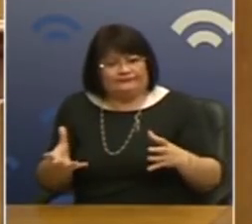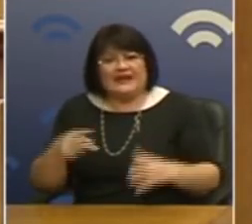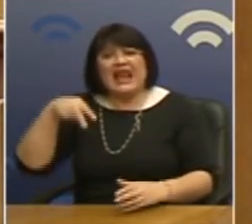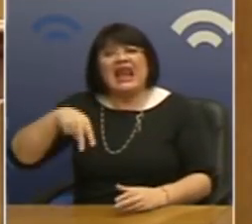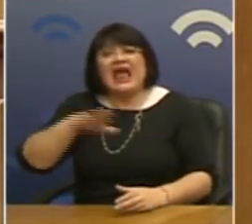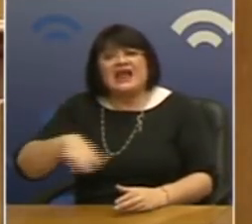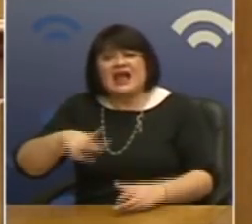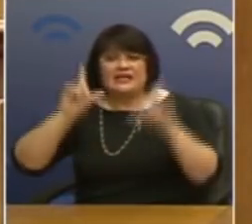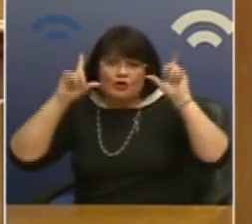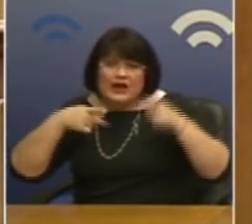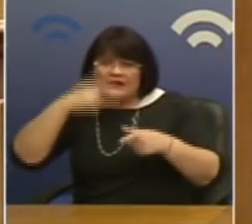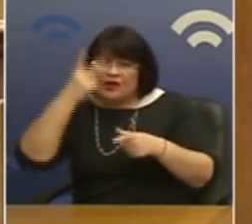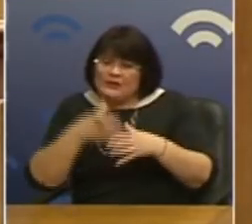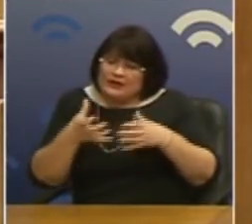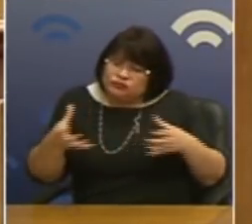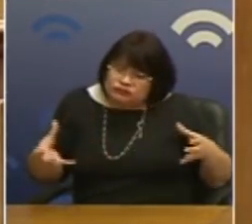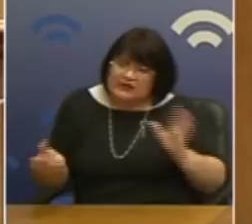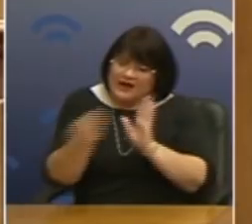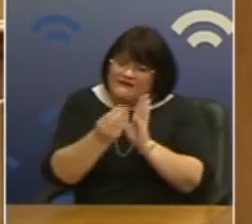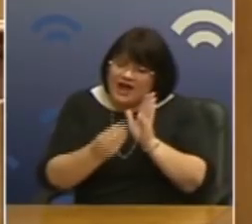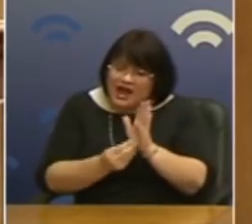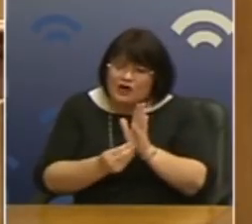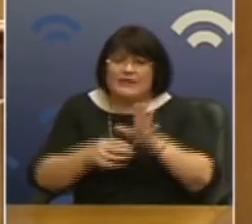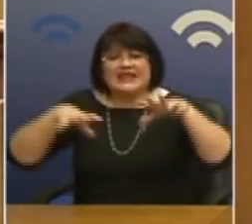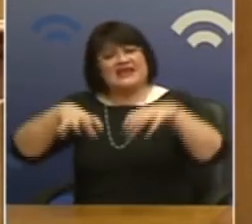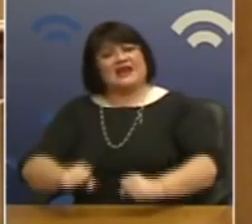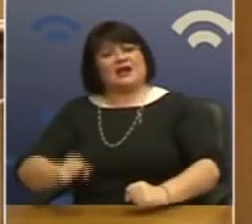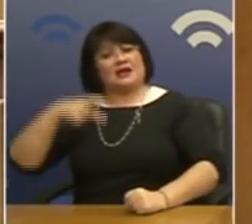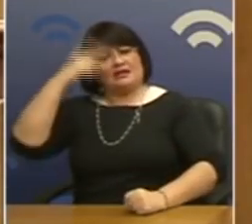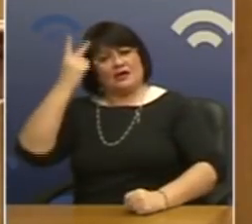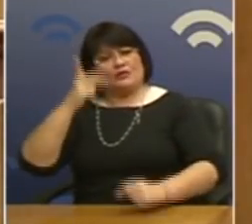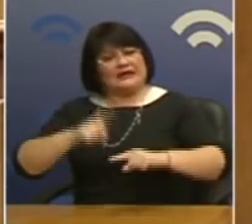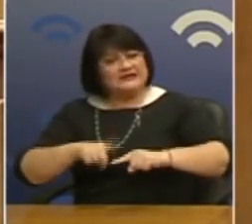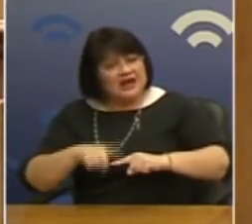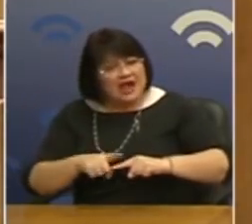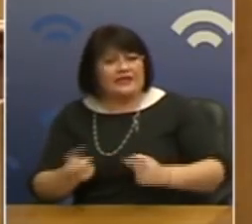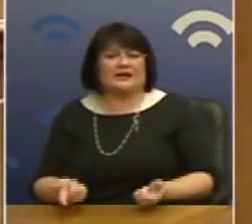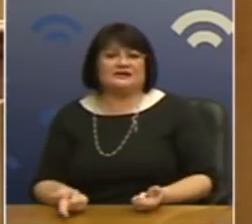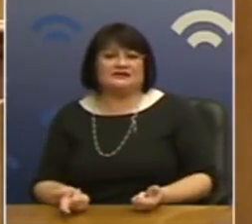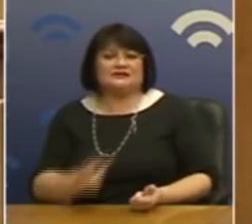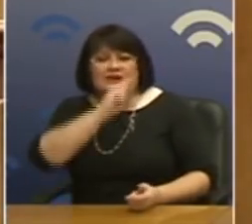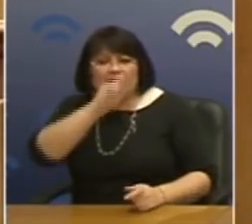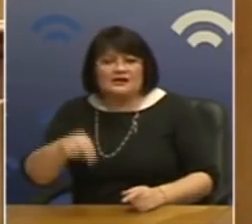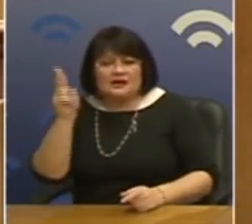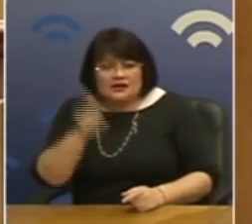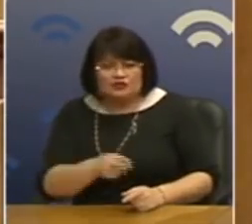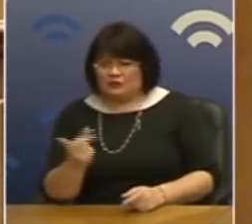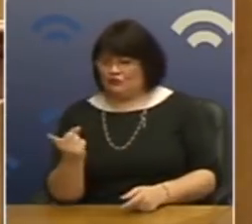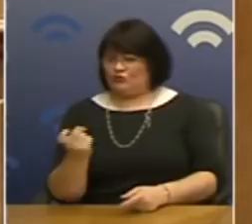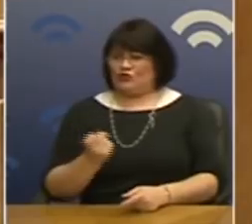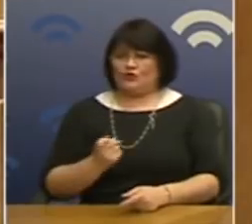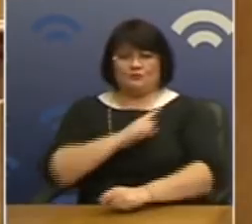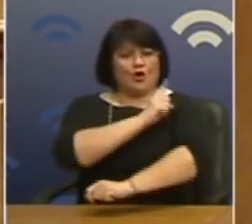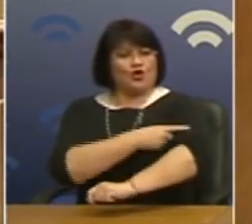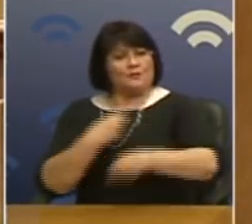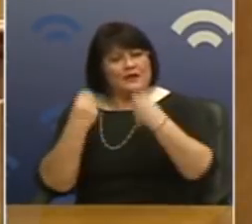λαϊκών δημοκρατικών δικαιωμάτων, κυριαρχικών δικαιωμάτων της χώρας, με την κατάργηση των προκλητικών